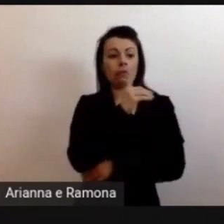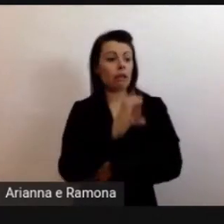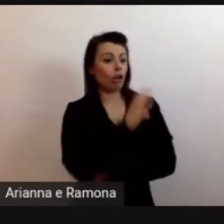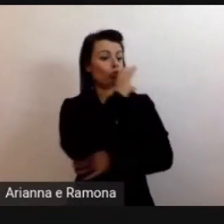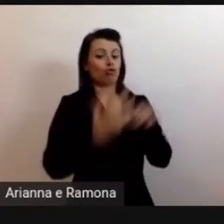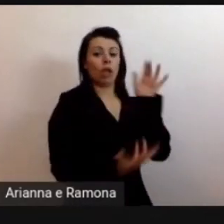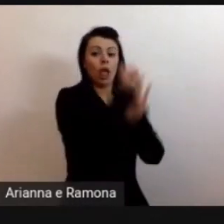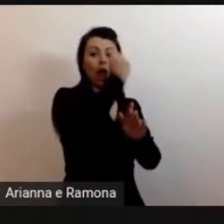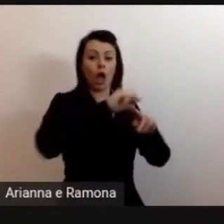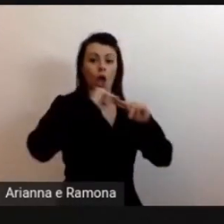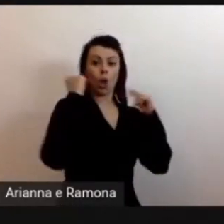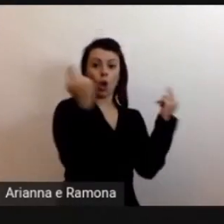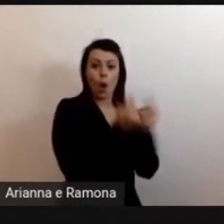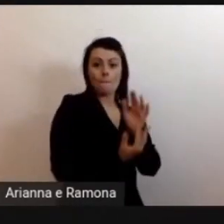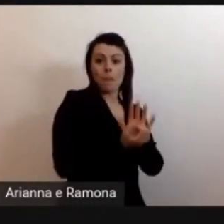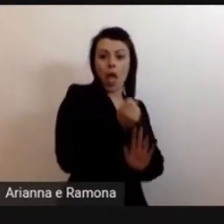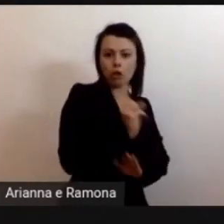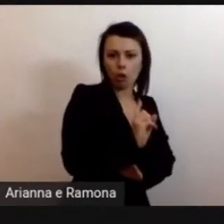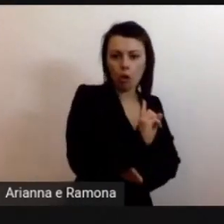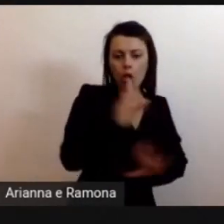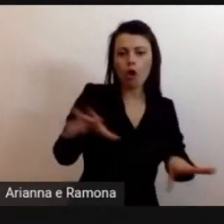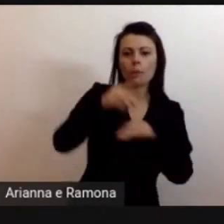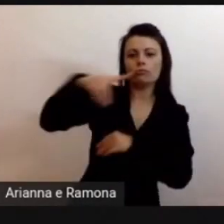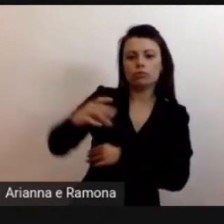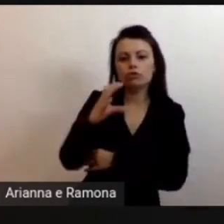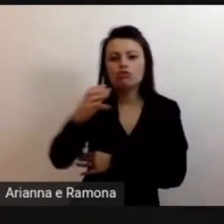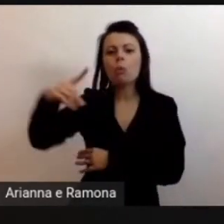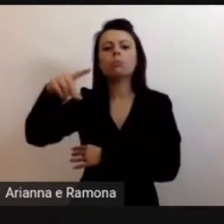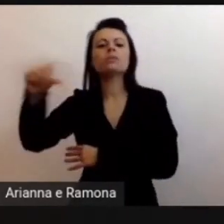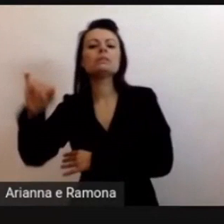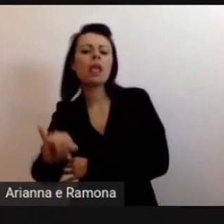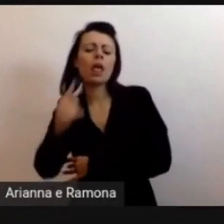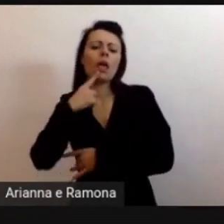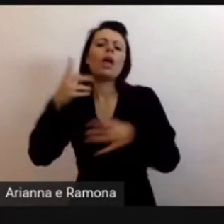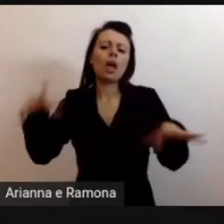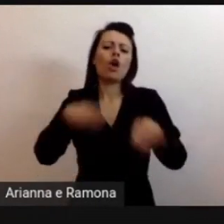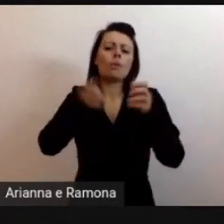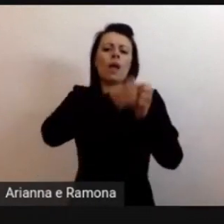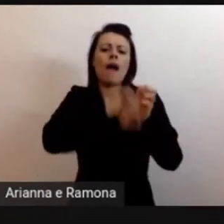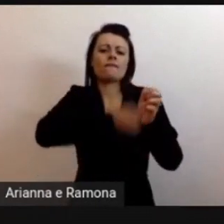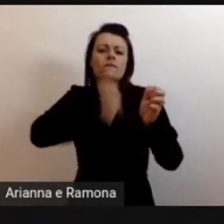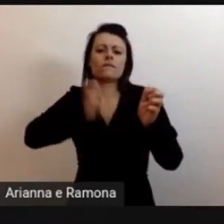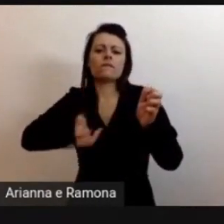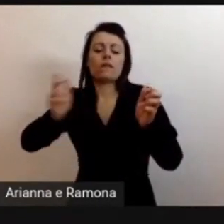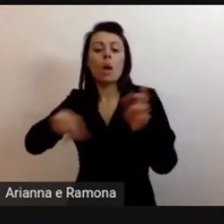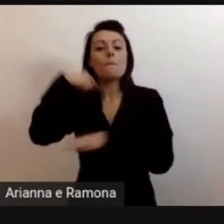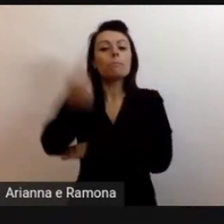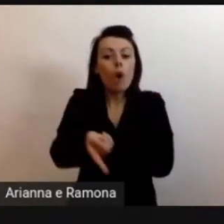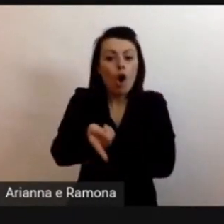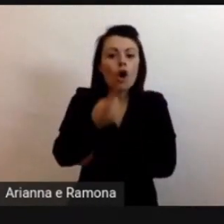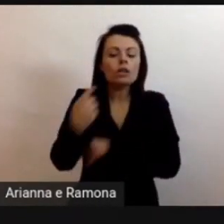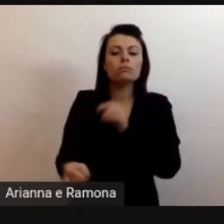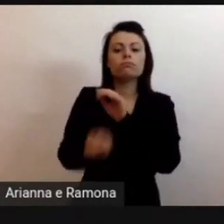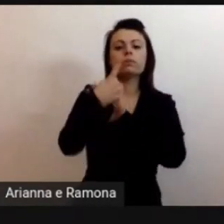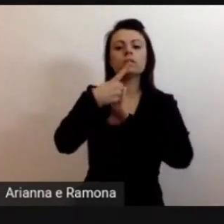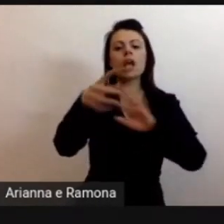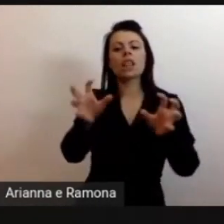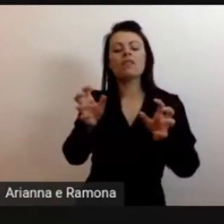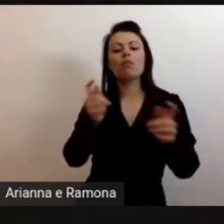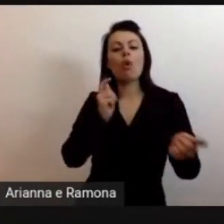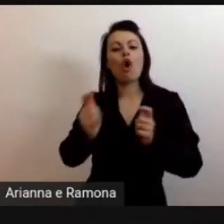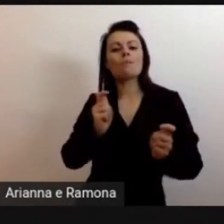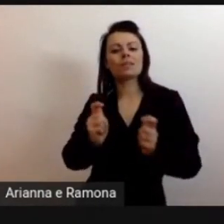patisce un pci psi comincia alle memorie della banda arrivano le commerciali e